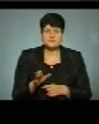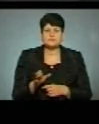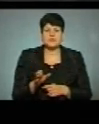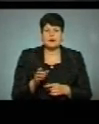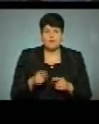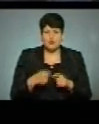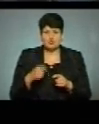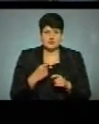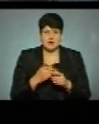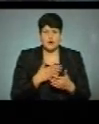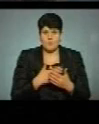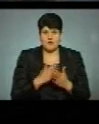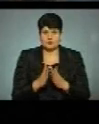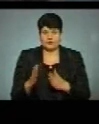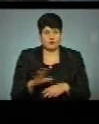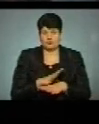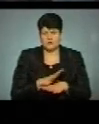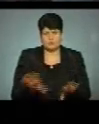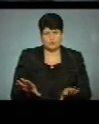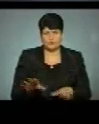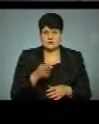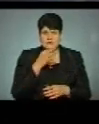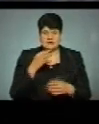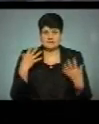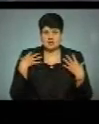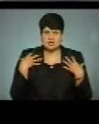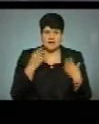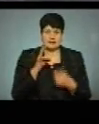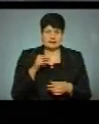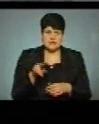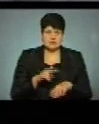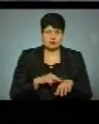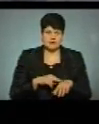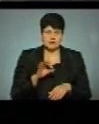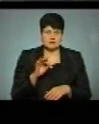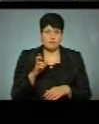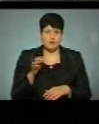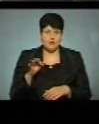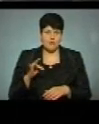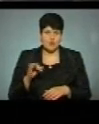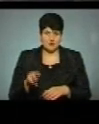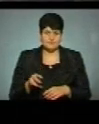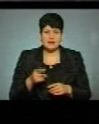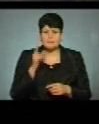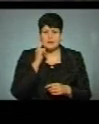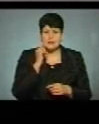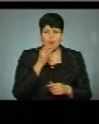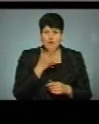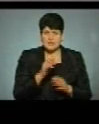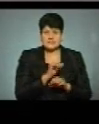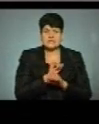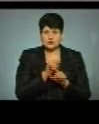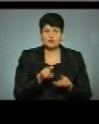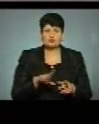порядку під час акції поліцейські не зафіксували, розповів начальник Нацполіції області Олександр Богомол. Це санаторій Медобори. Тут після акції